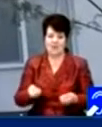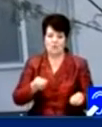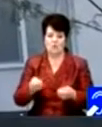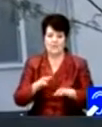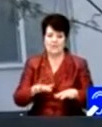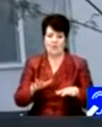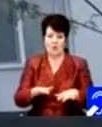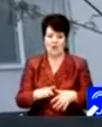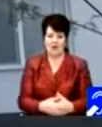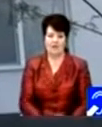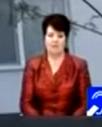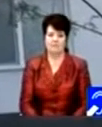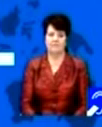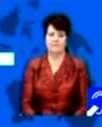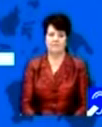locale.